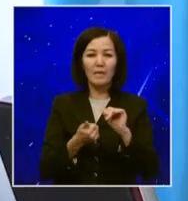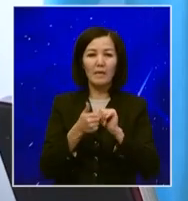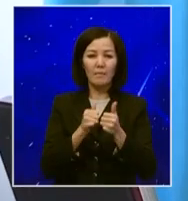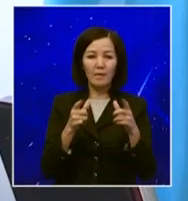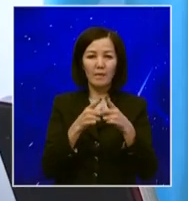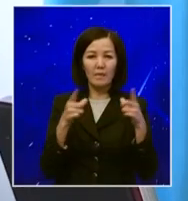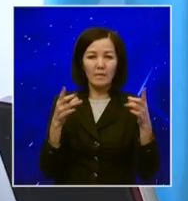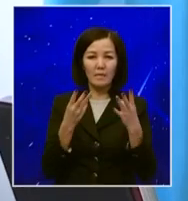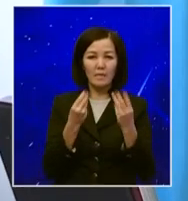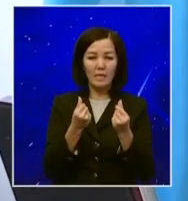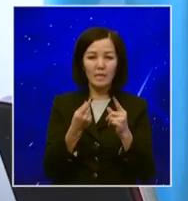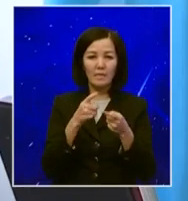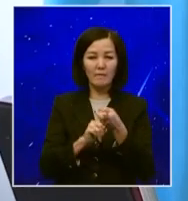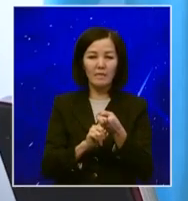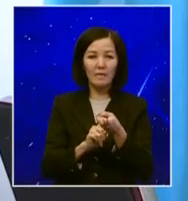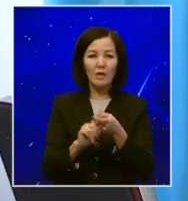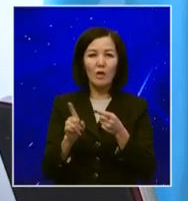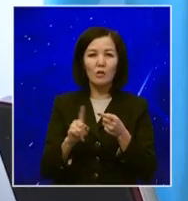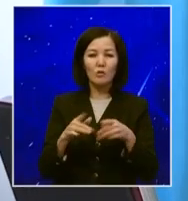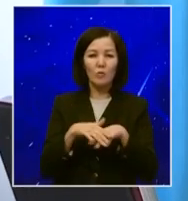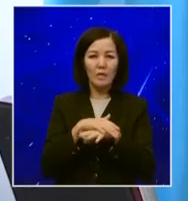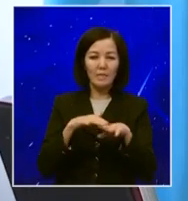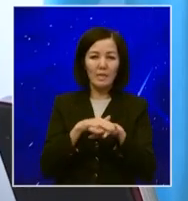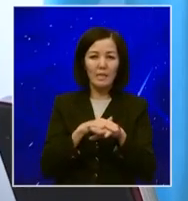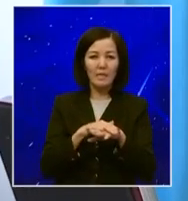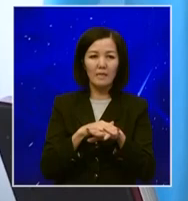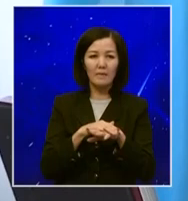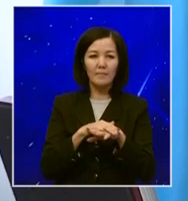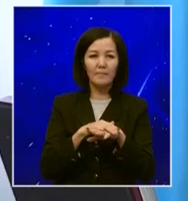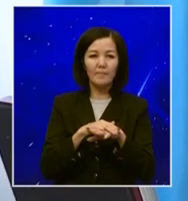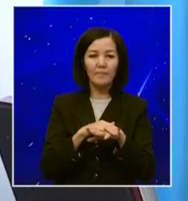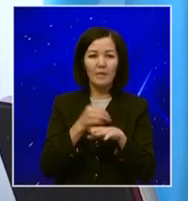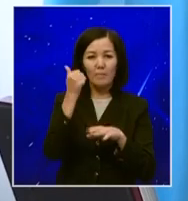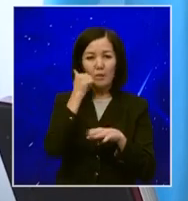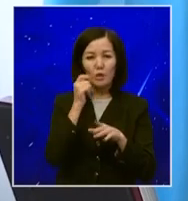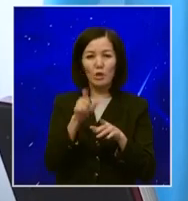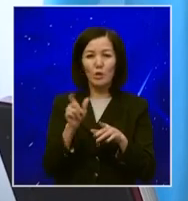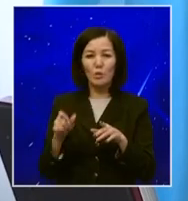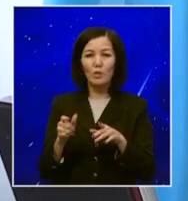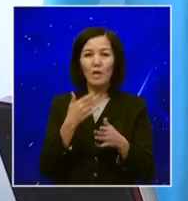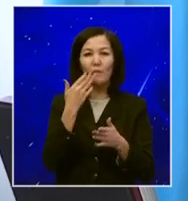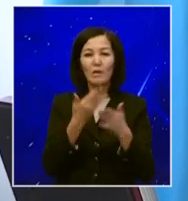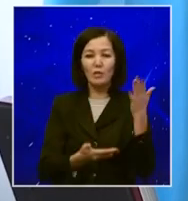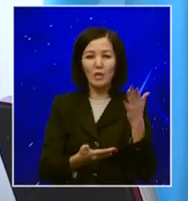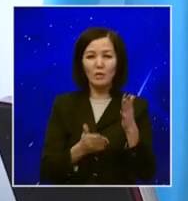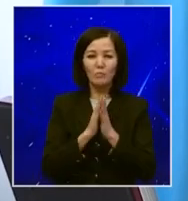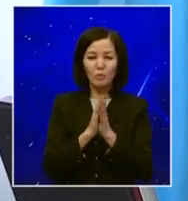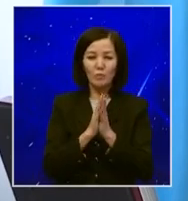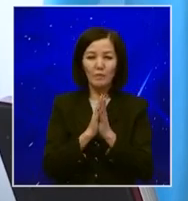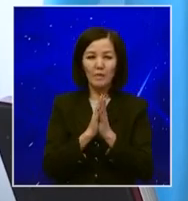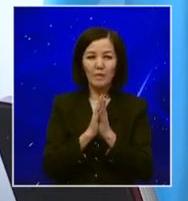купюр связано с тем, что население, в частности пожилые люди, обращаются с